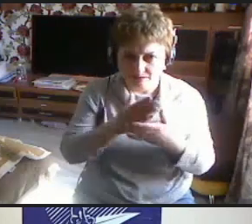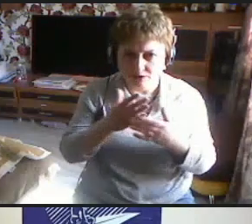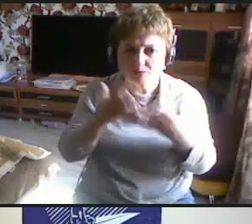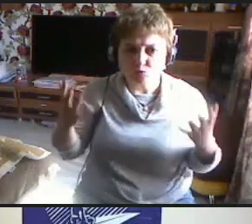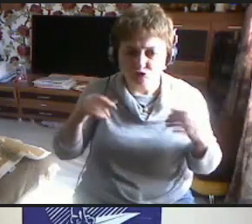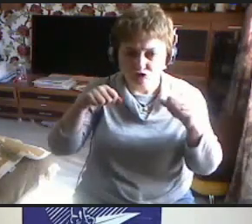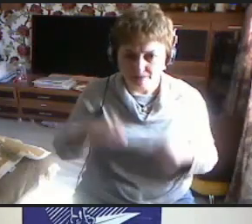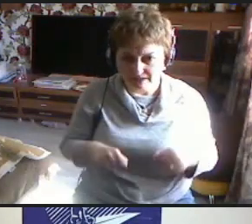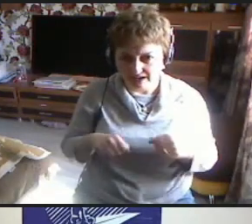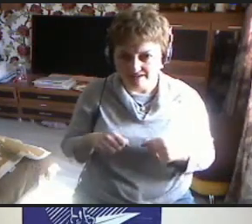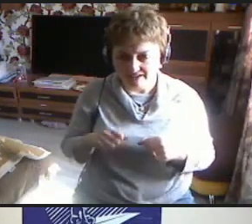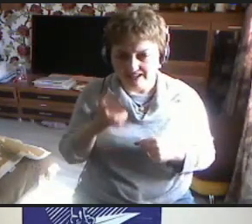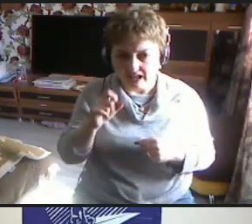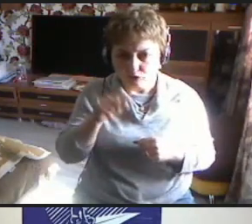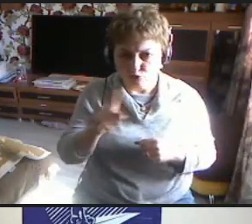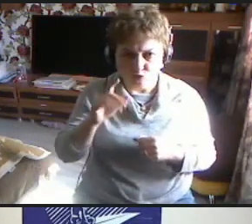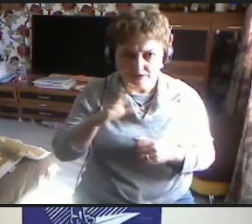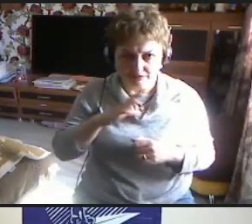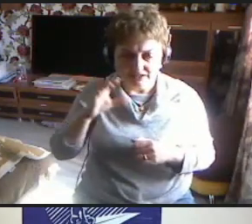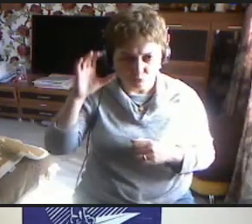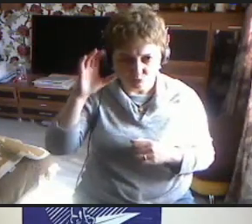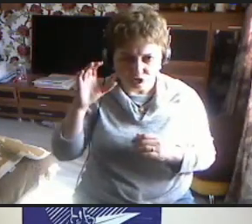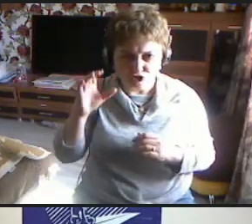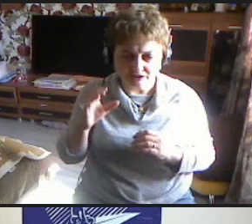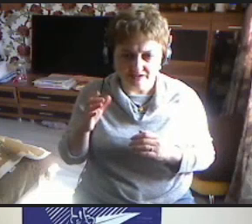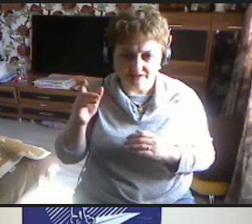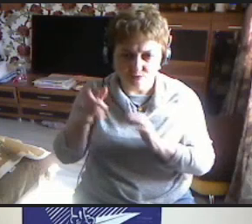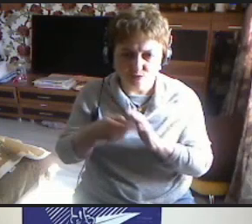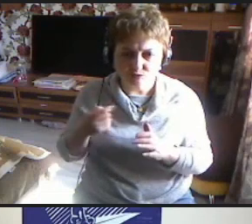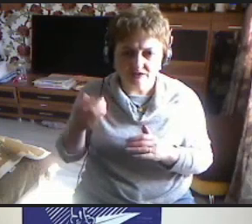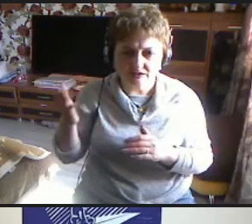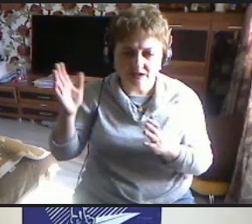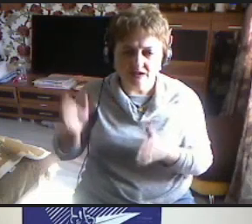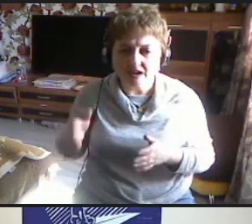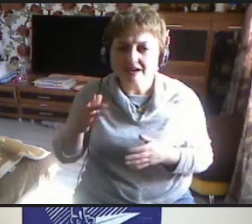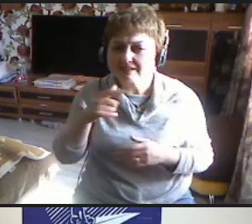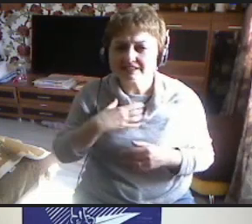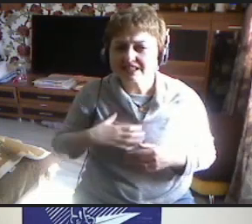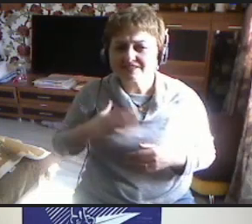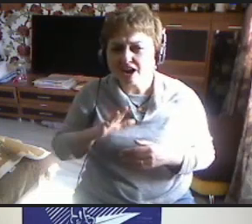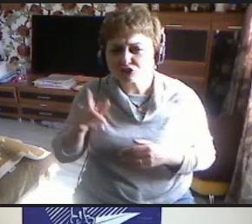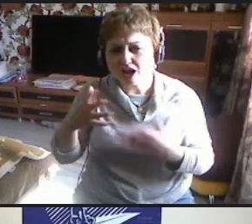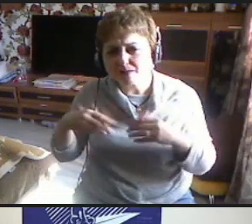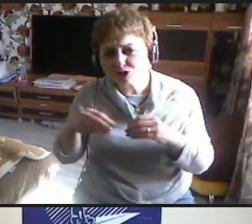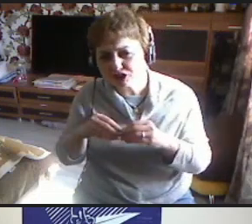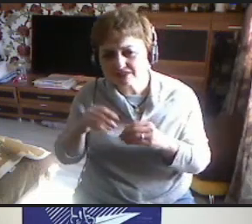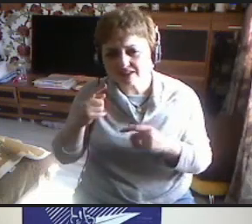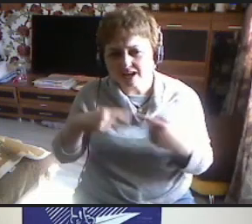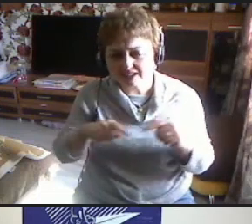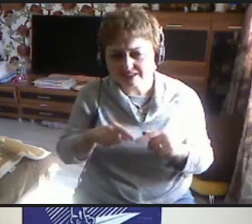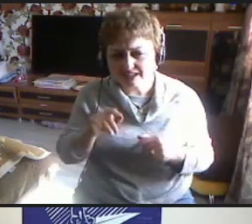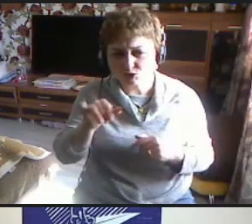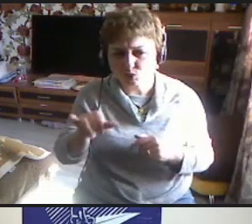на то, чтобы быть услышанным. Да, и здесь неважно, вы общественная организация, наверняка у вас в